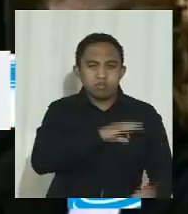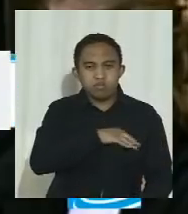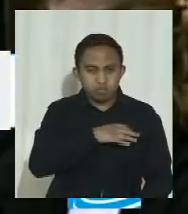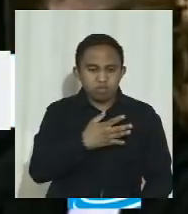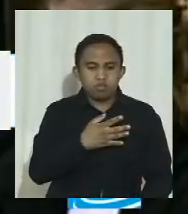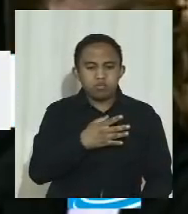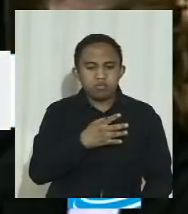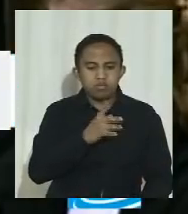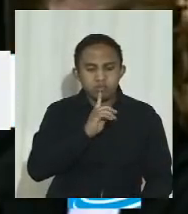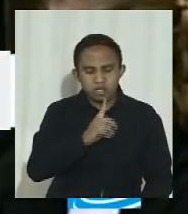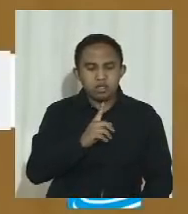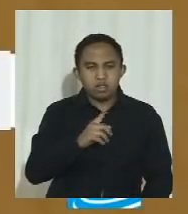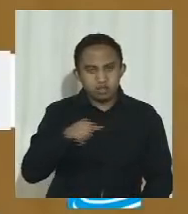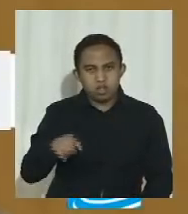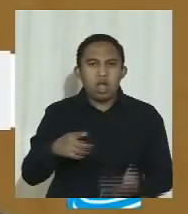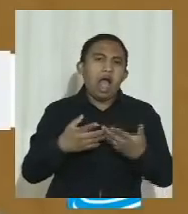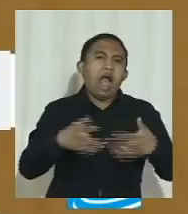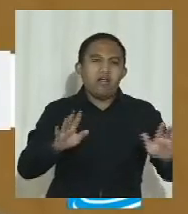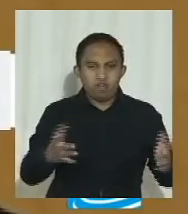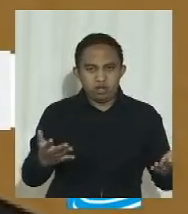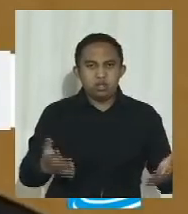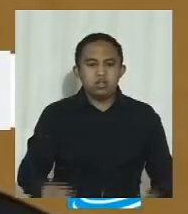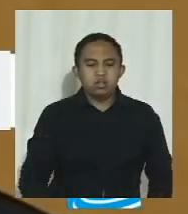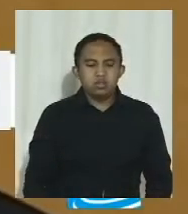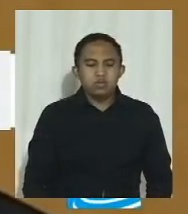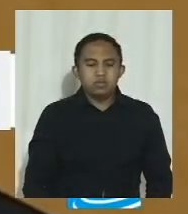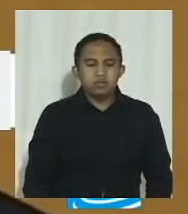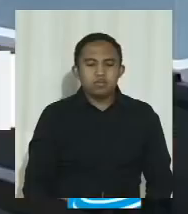ity izay fahafahana izay.